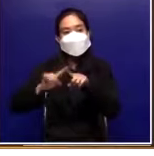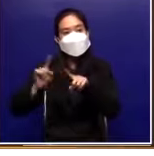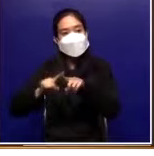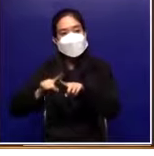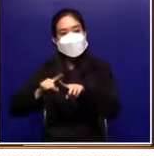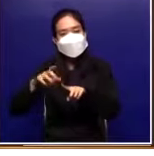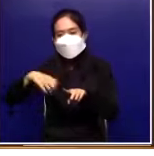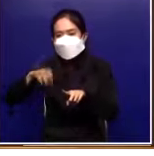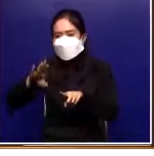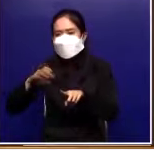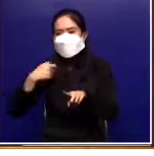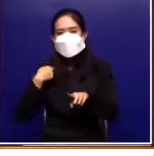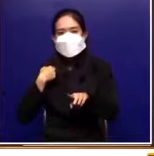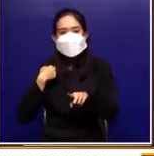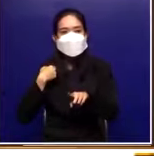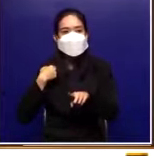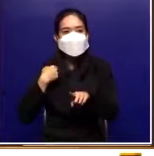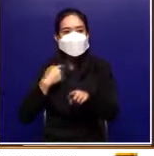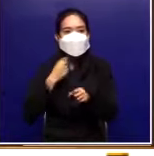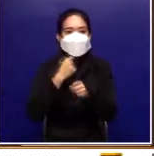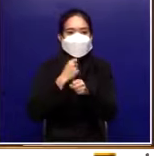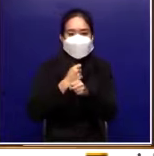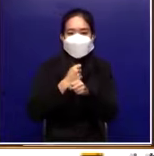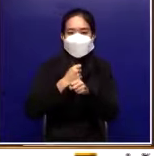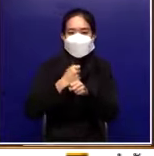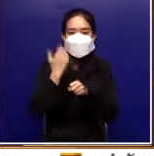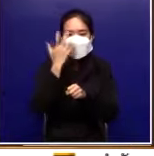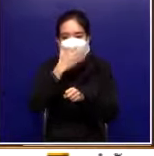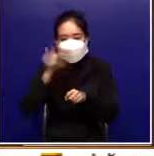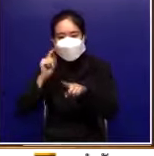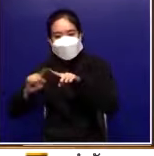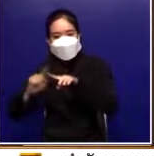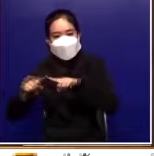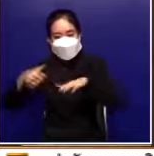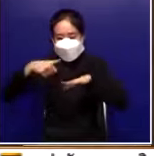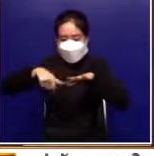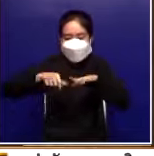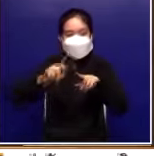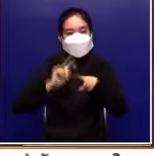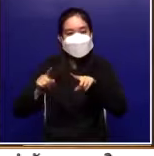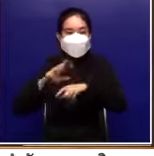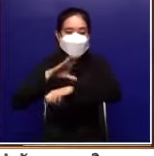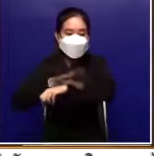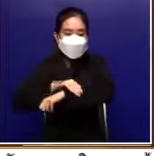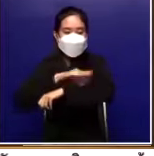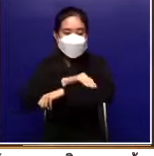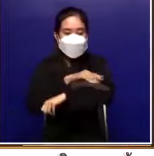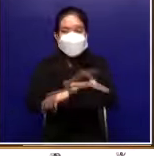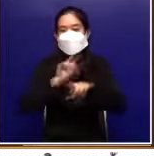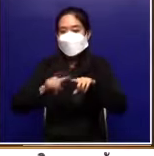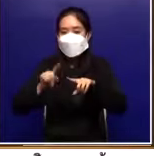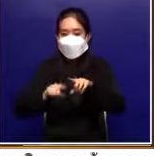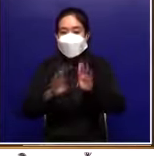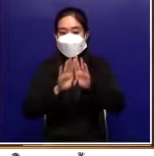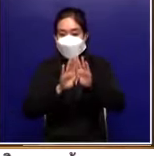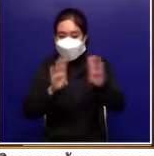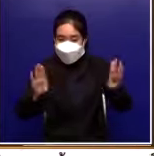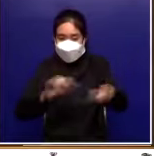พิธภัณฑ์หอศิลป์ร้านทำเล็บคลินิกเสริมสวยนวดสปาสวนสาธารณะจะเปิดในวัน